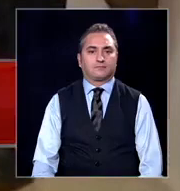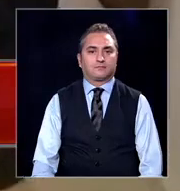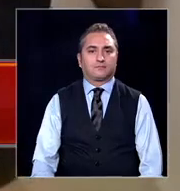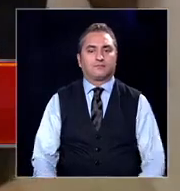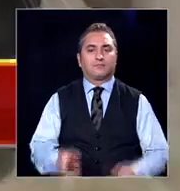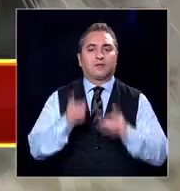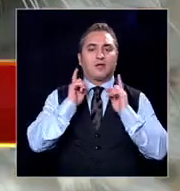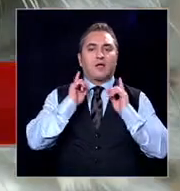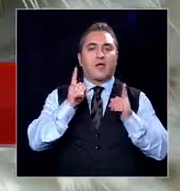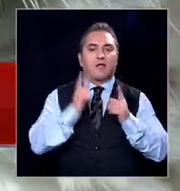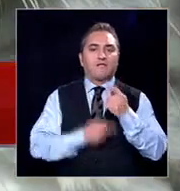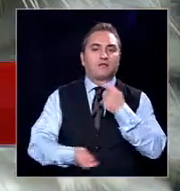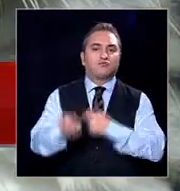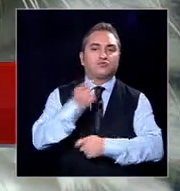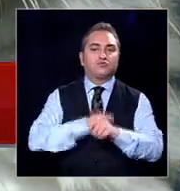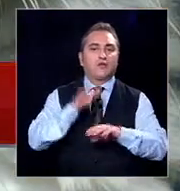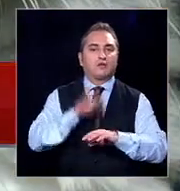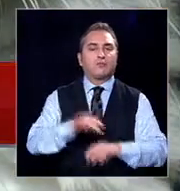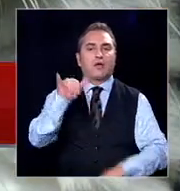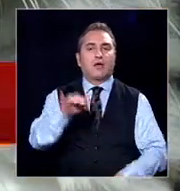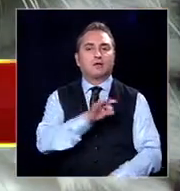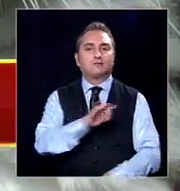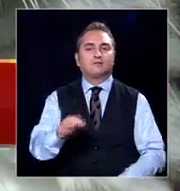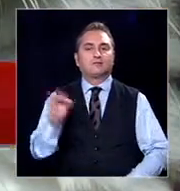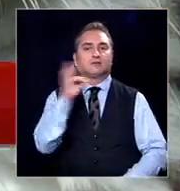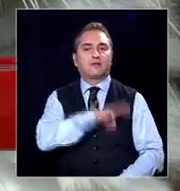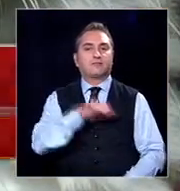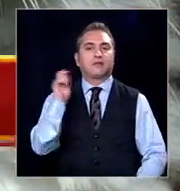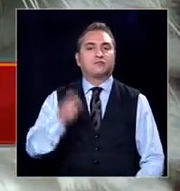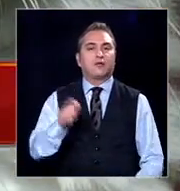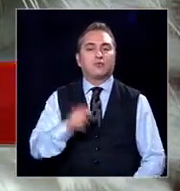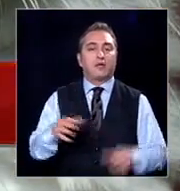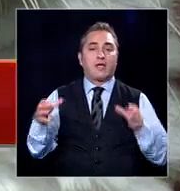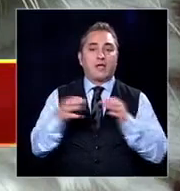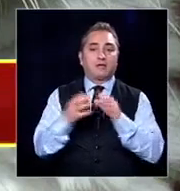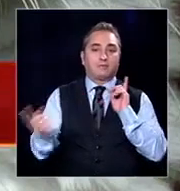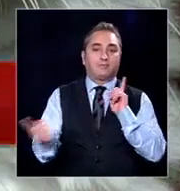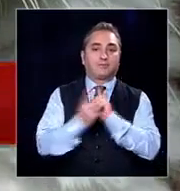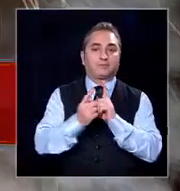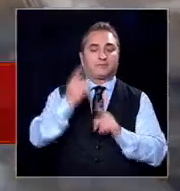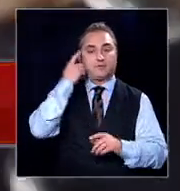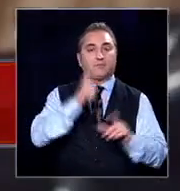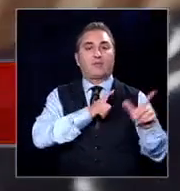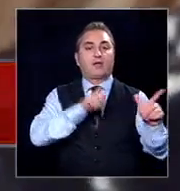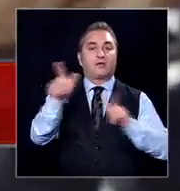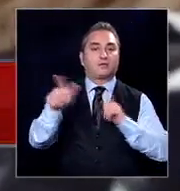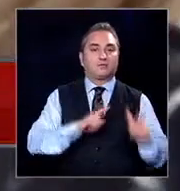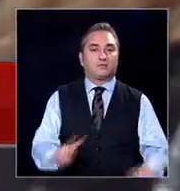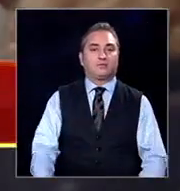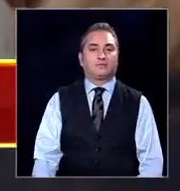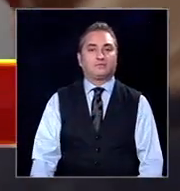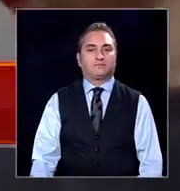Hayvan ticareti yapıp haksız kazanç elde ediyordu. Karşısında ekipleri görünce kıyameti kopardı.